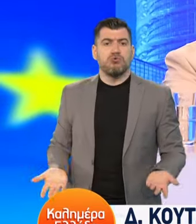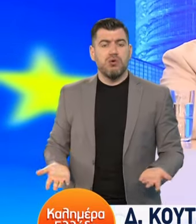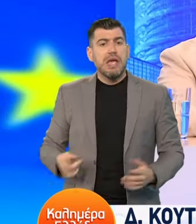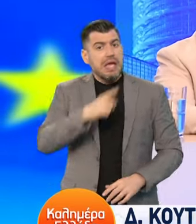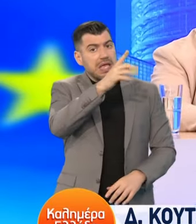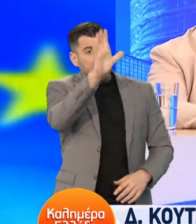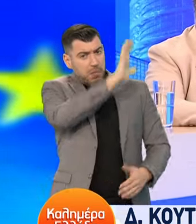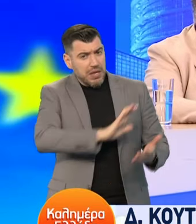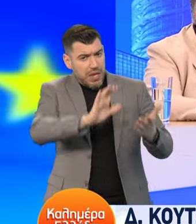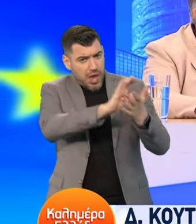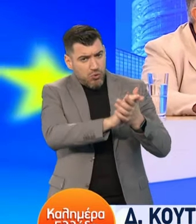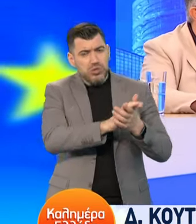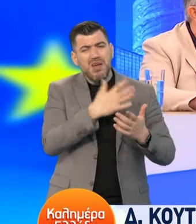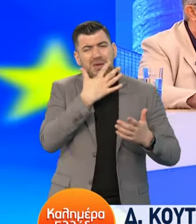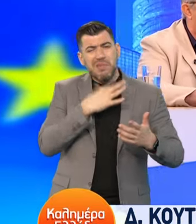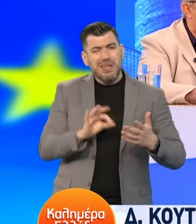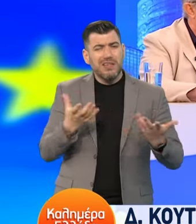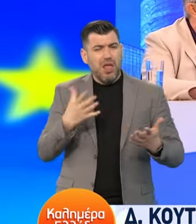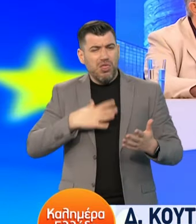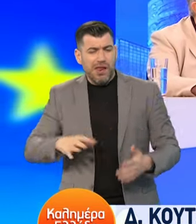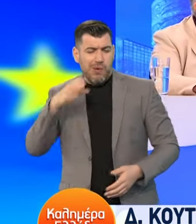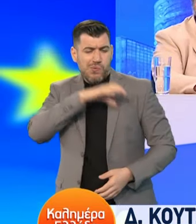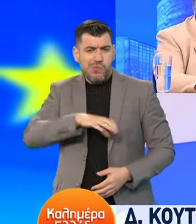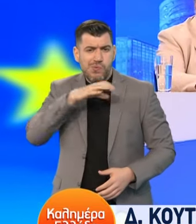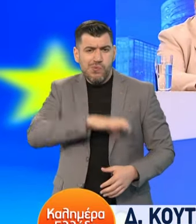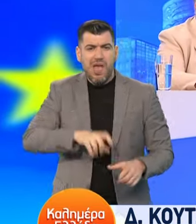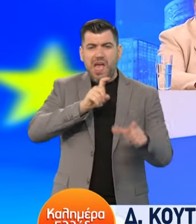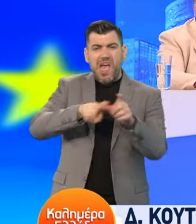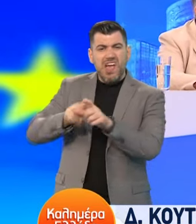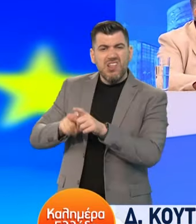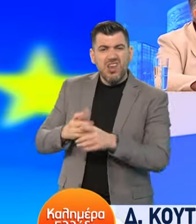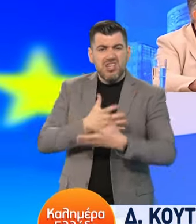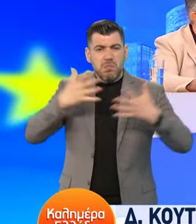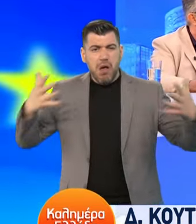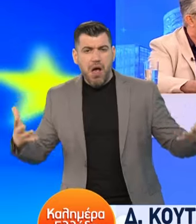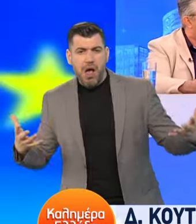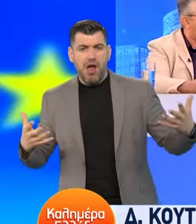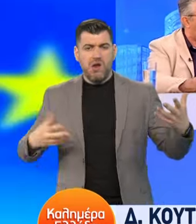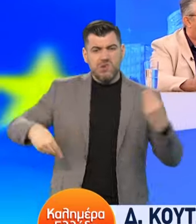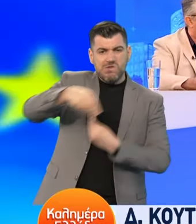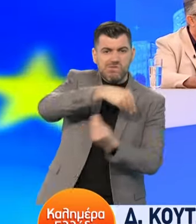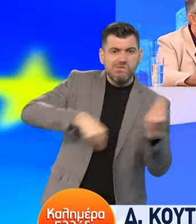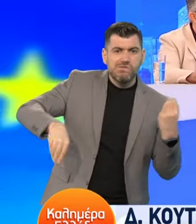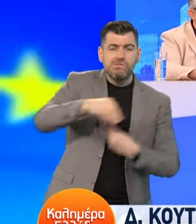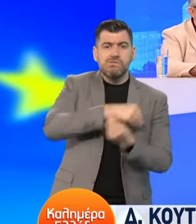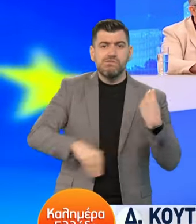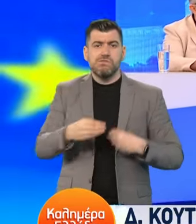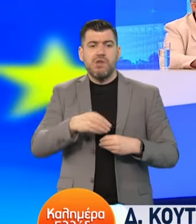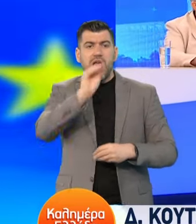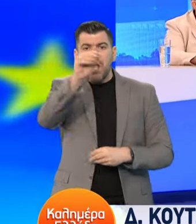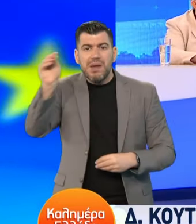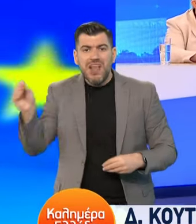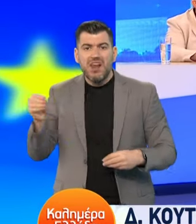Ευρωπαϊκή Ένωση των μεγάλων επιχειρηματικών ομίλων, των λόμπι της διαφθοράς, της εκμετάλλευσης, των πολέμων.